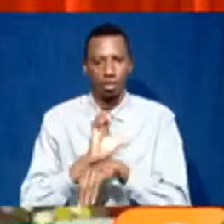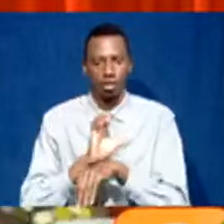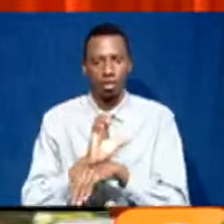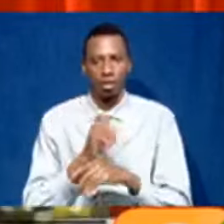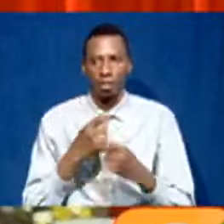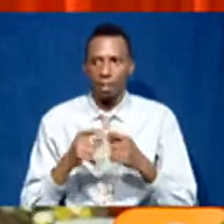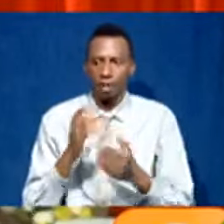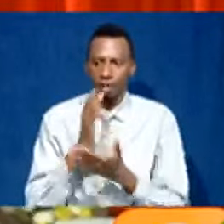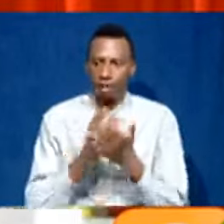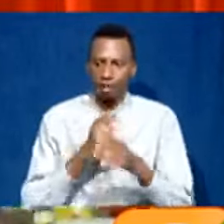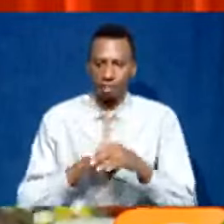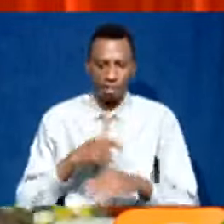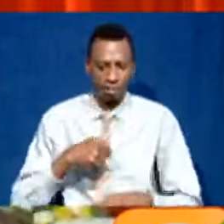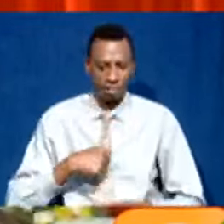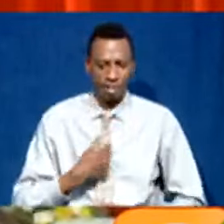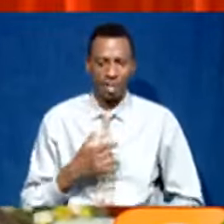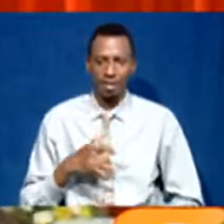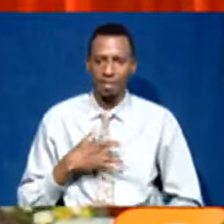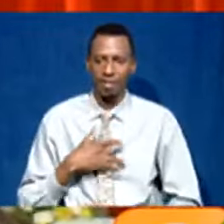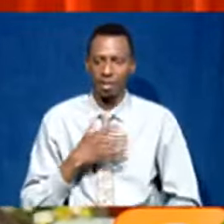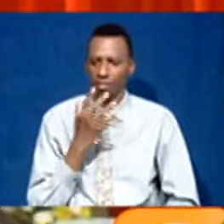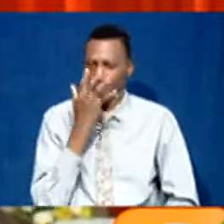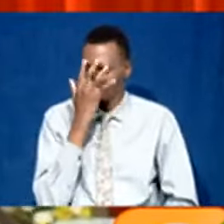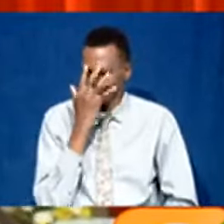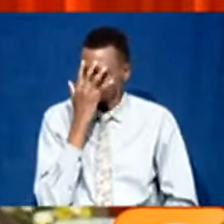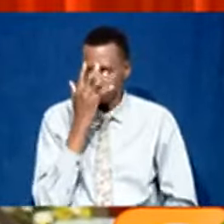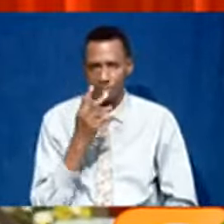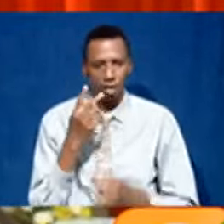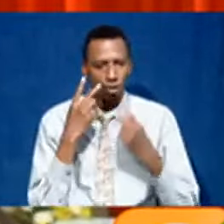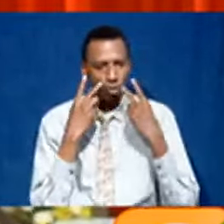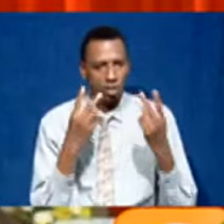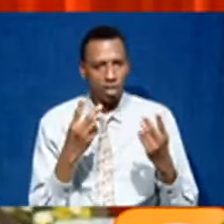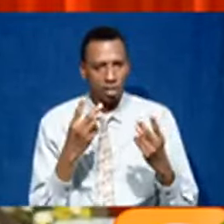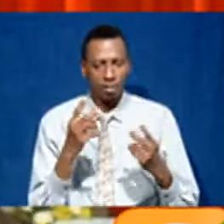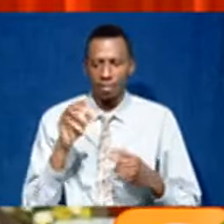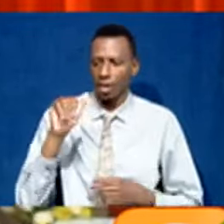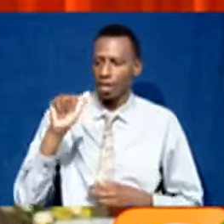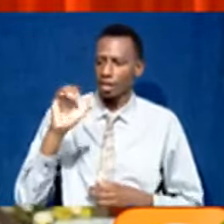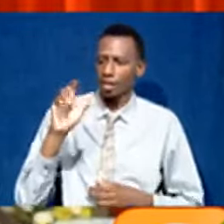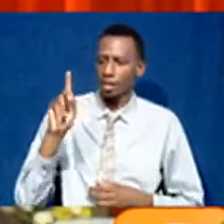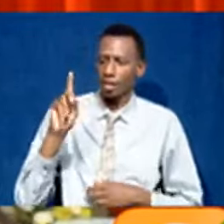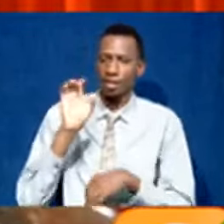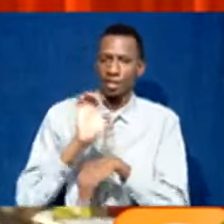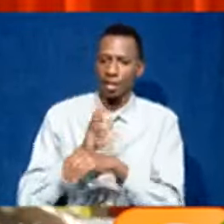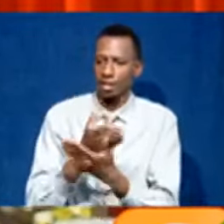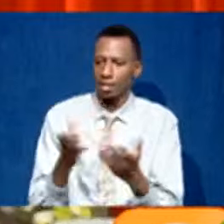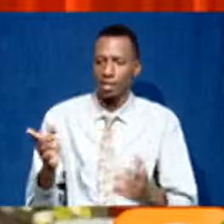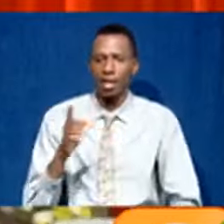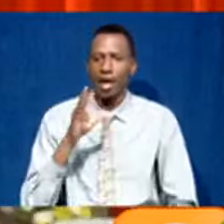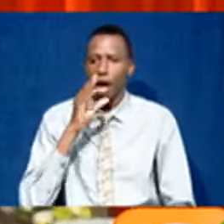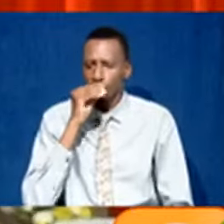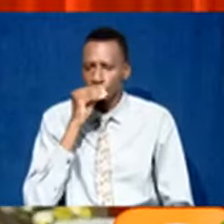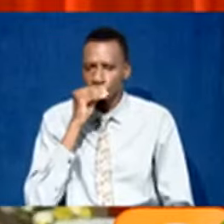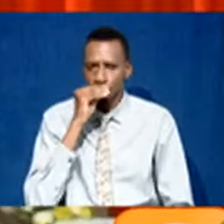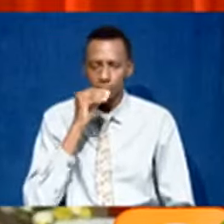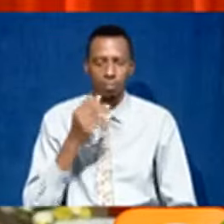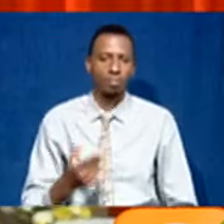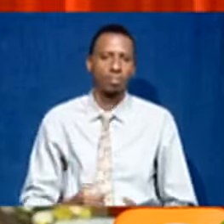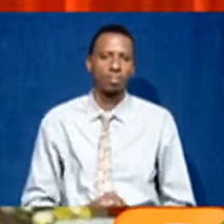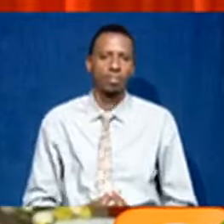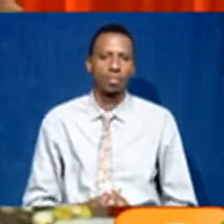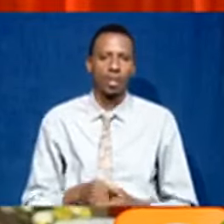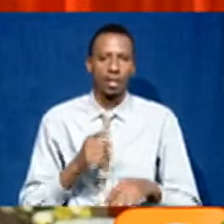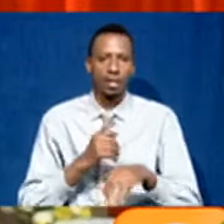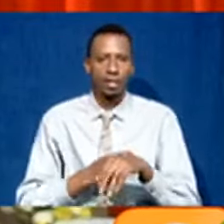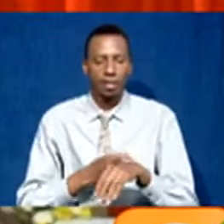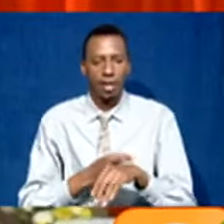sometimes I feel embarrassed to see the Anglican Church silent in the